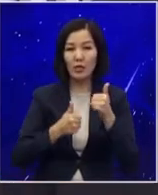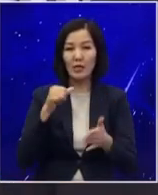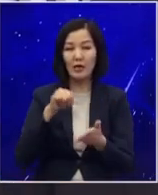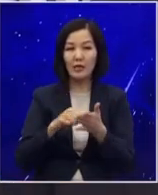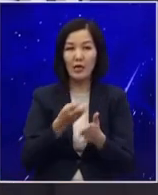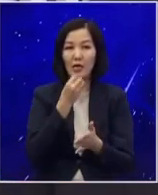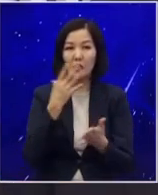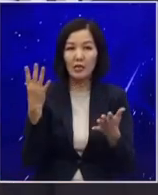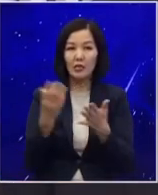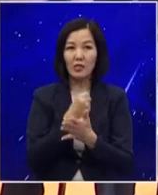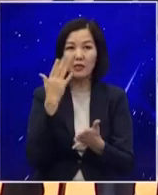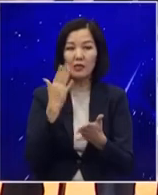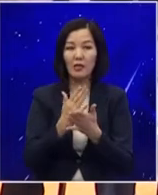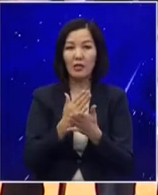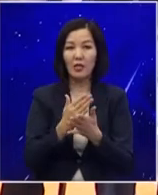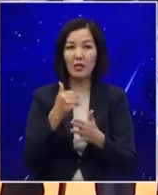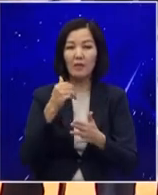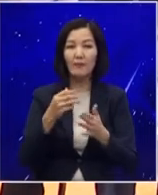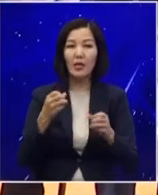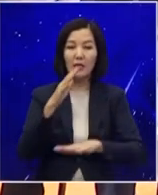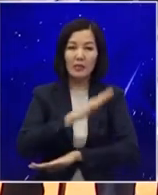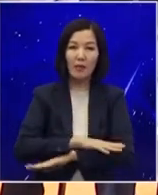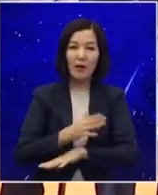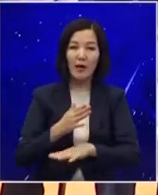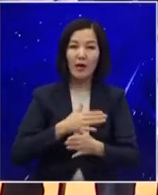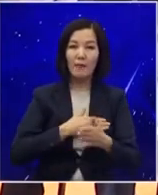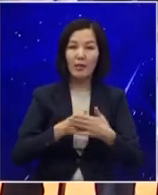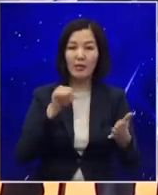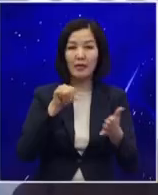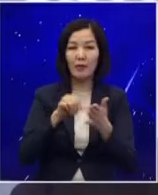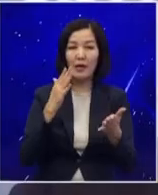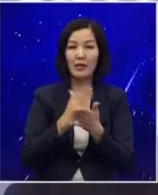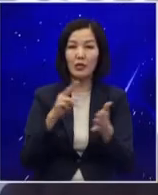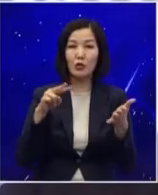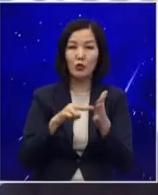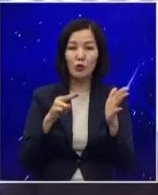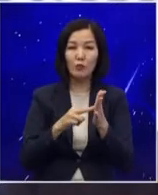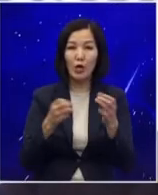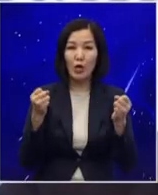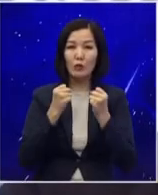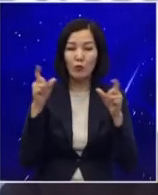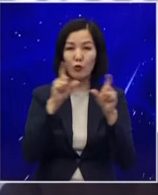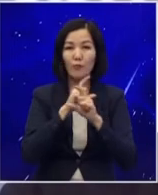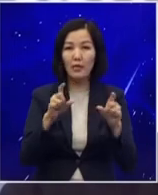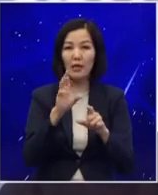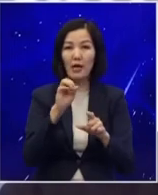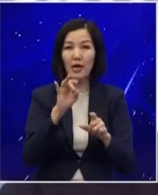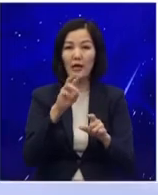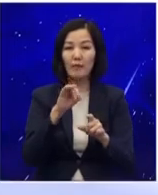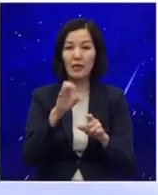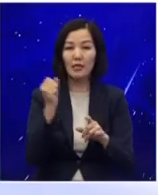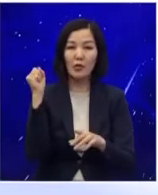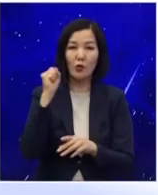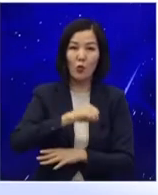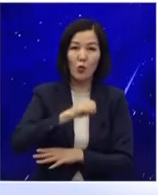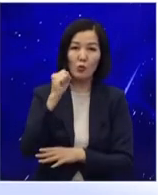Жақсы жетістіктерге де жетті. Шеберлік сабағына да белсенділікпен қатысты. Оның ендігі жоспары спорт мектебінің армрестлинг бөліміне жазылып, қол